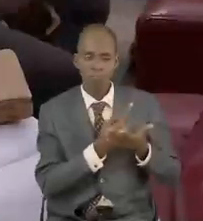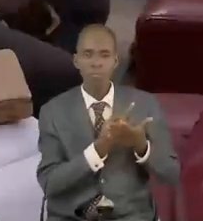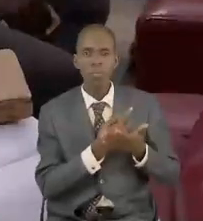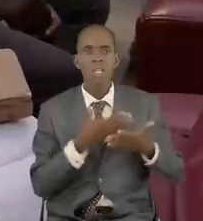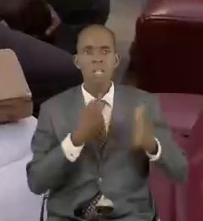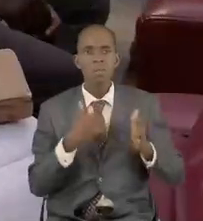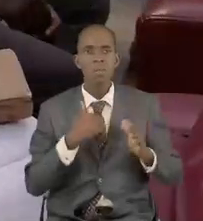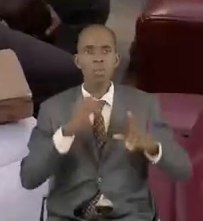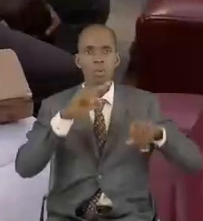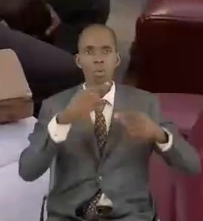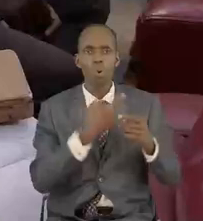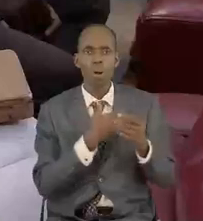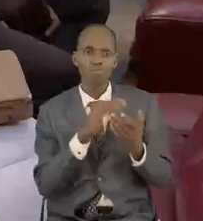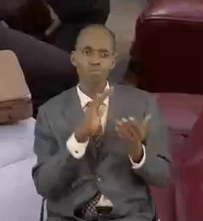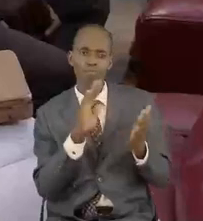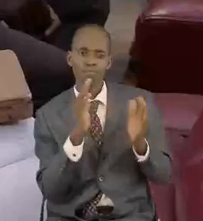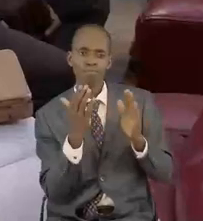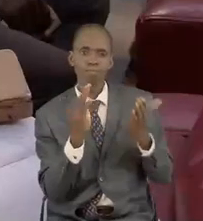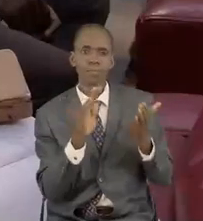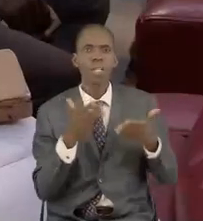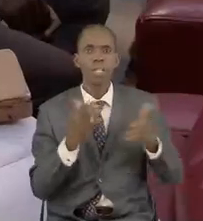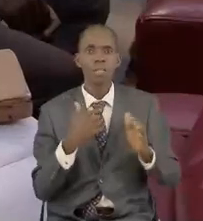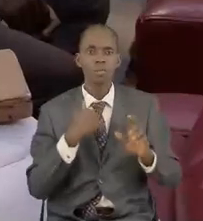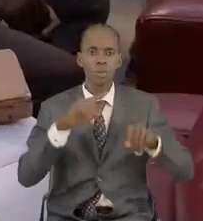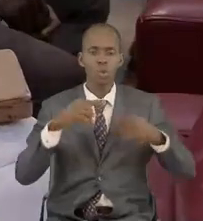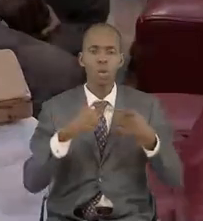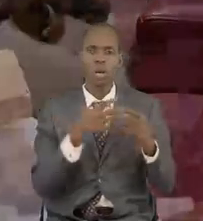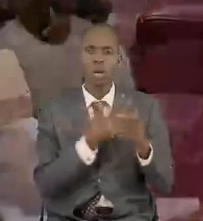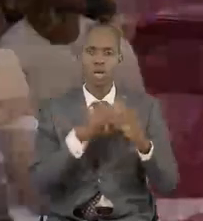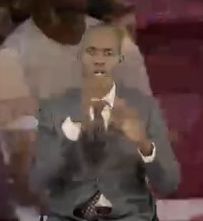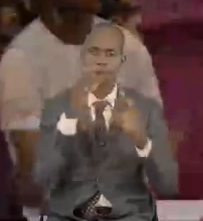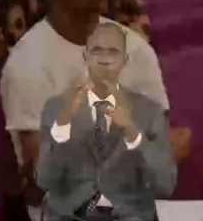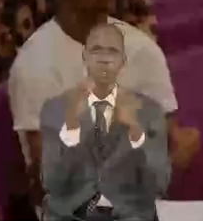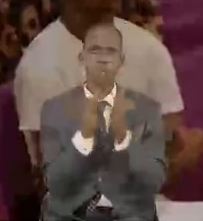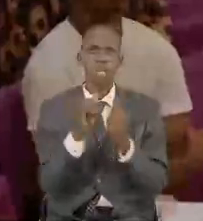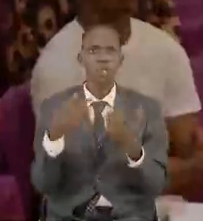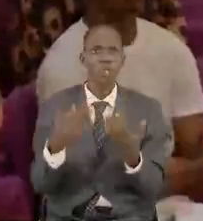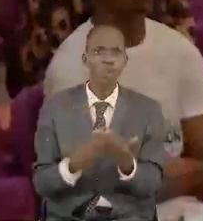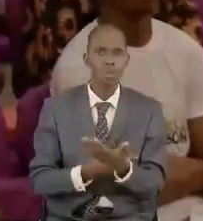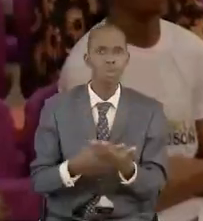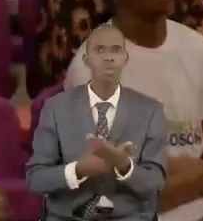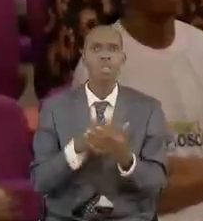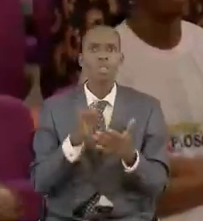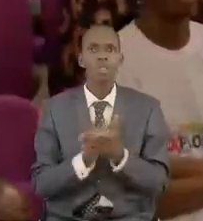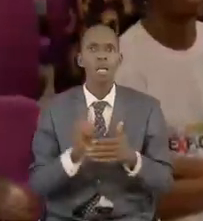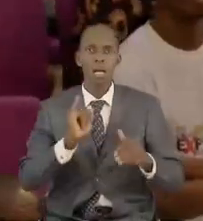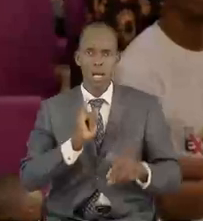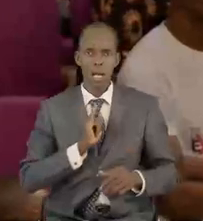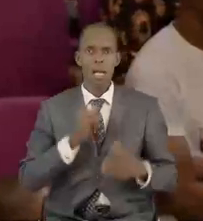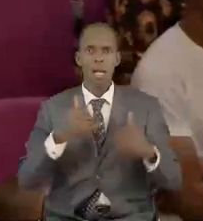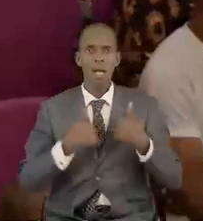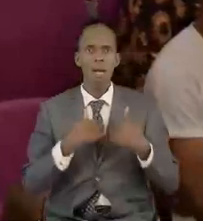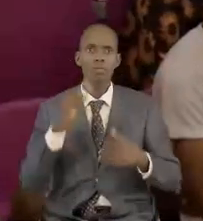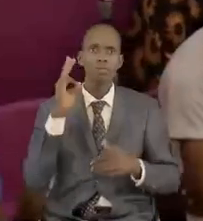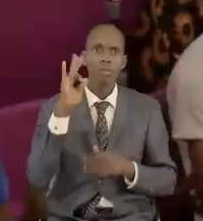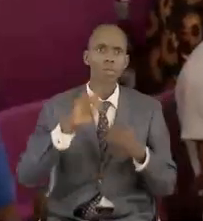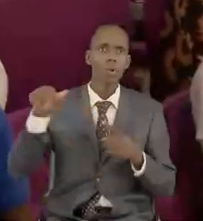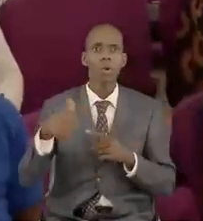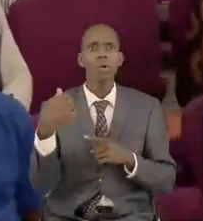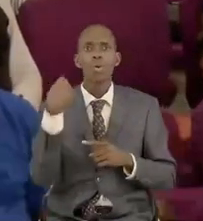fais je me verrai dans l'erreur que j'aille consulter exposé l'Évangile là que je prêche aux